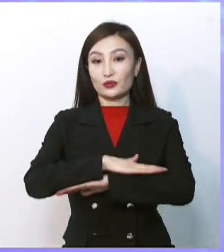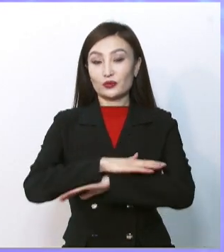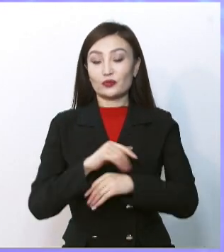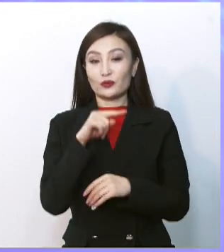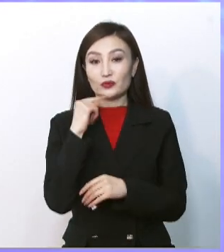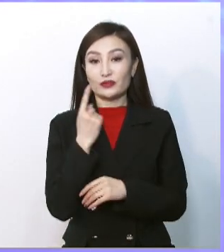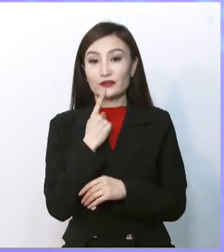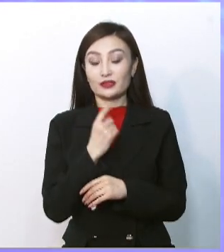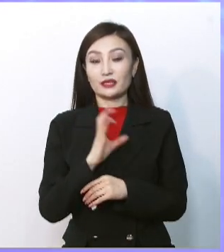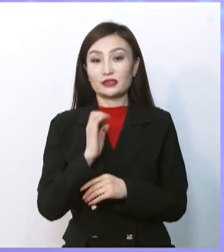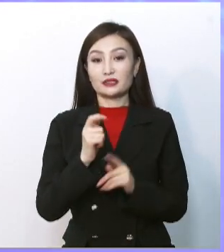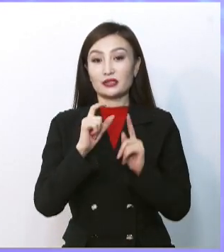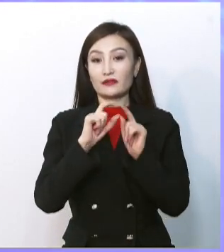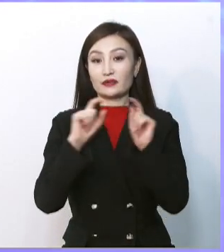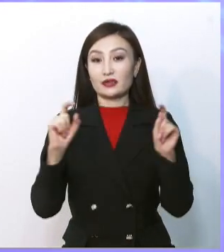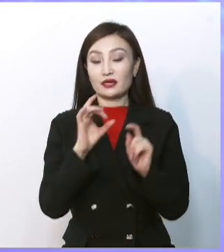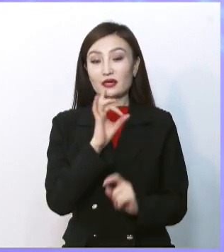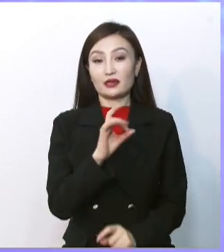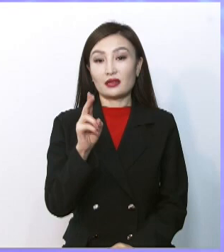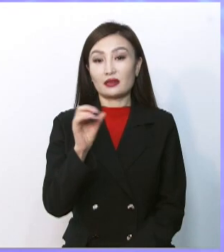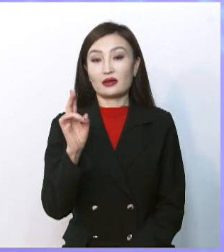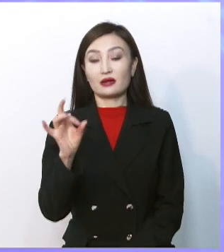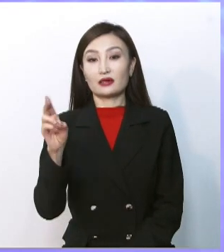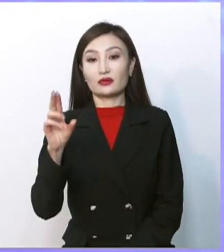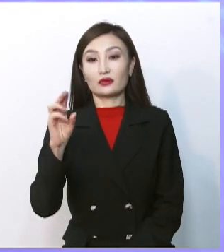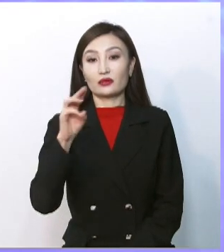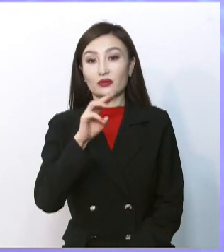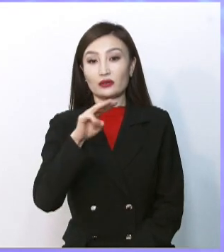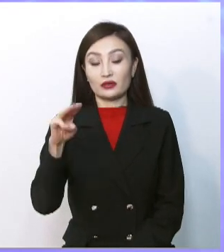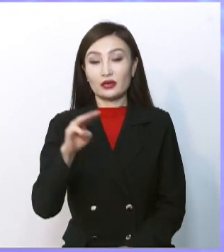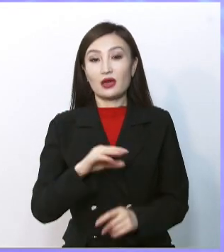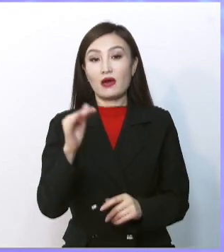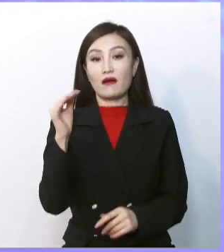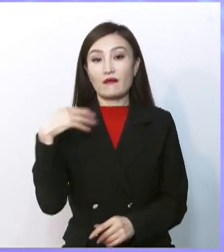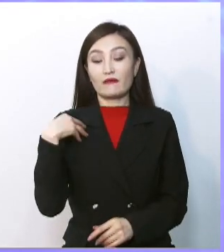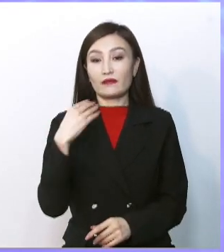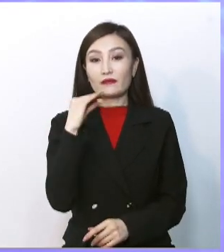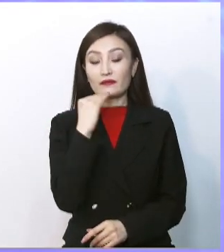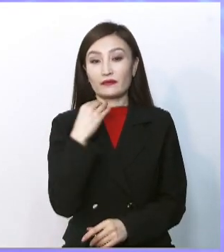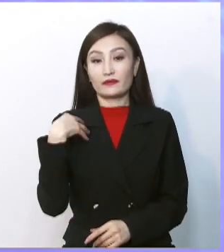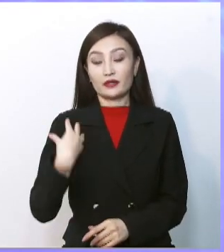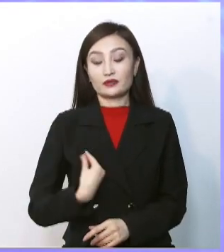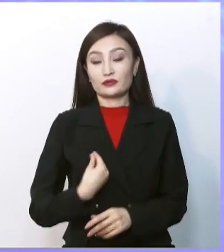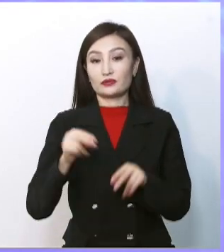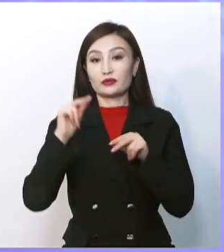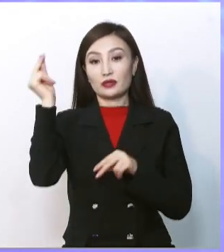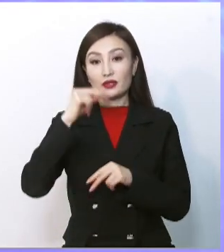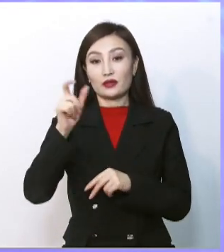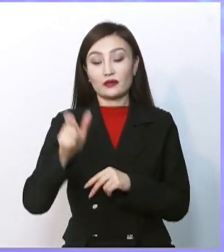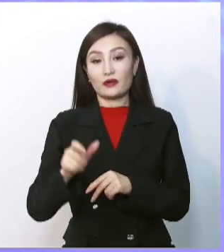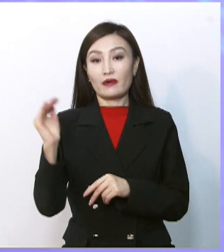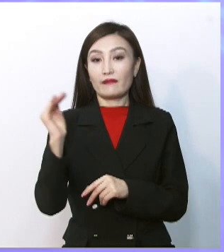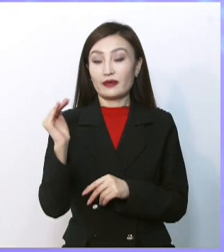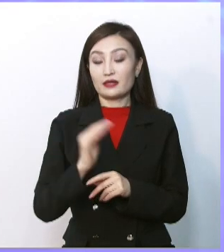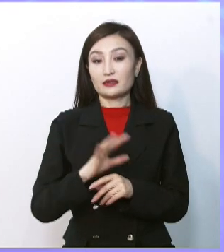языка с высказывания Рене Декарта. Рене Декарт – французский философ, математик, механик,